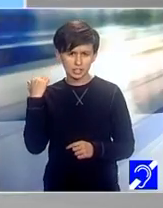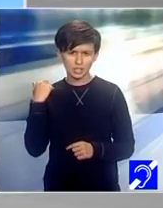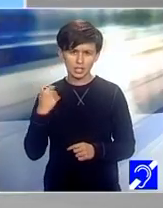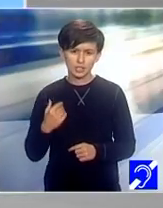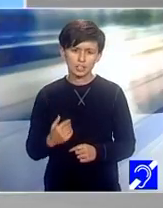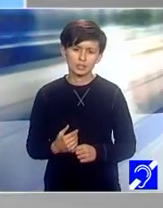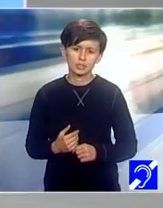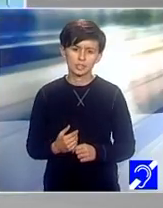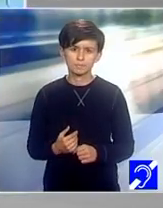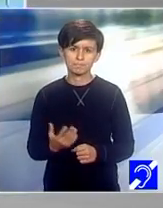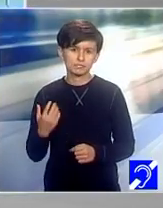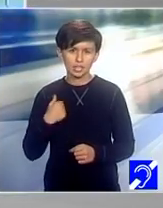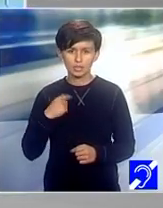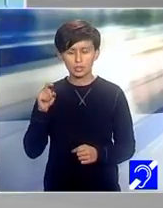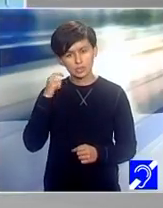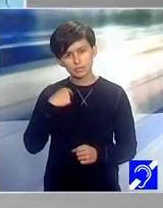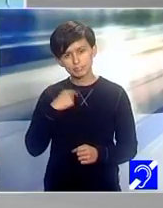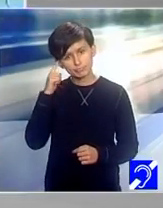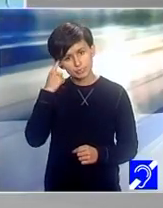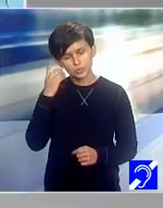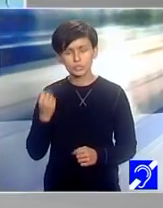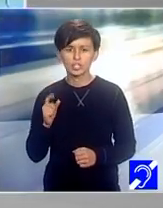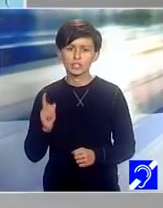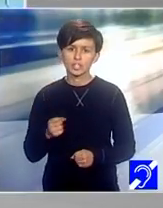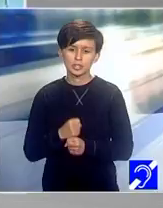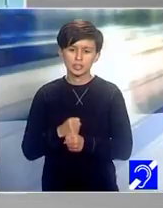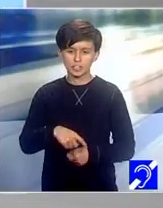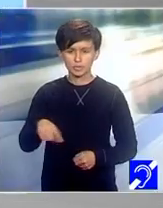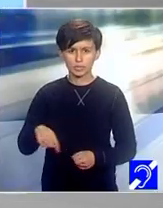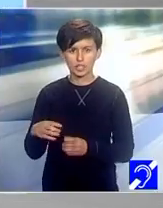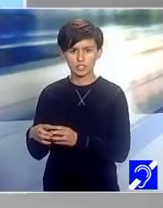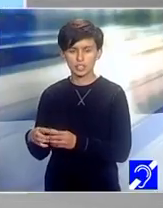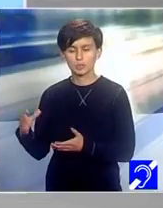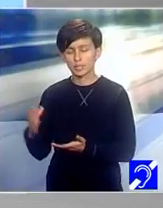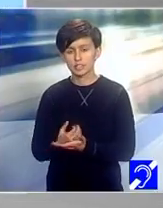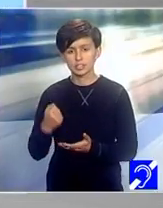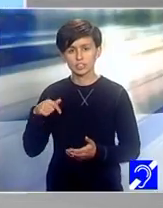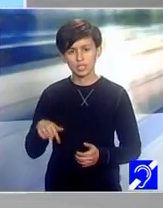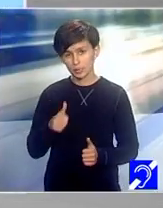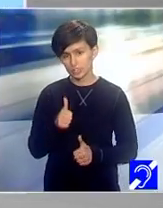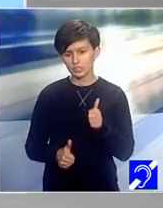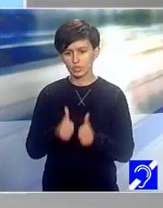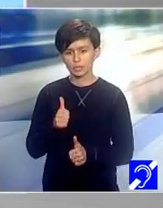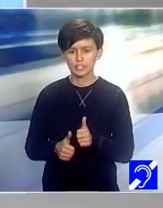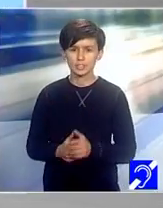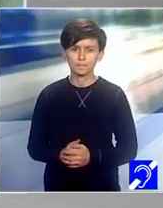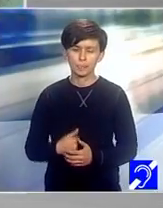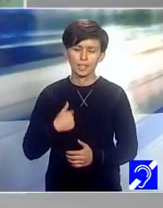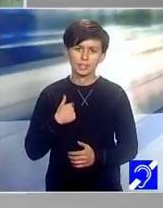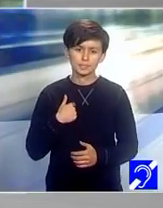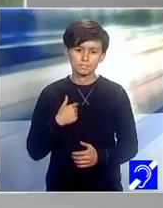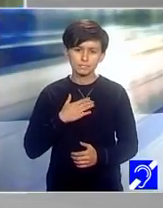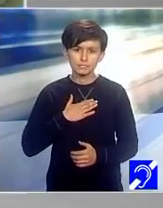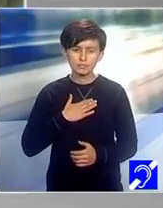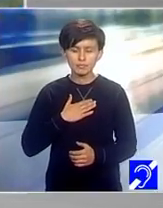ce ar fi trebuit să facem noi ca și echipă ca să câștigăm această competiție. Am avut